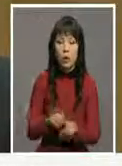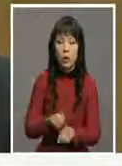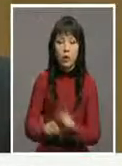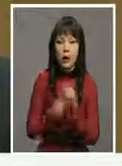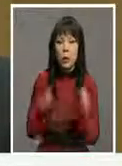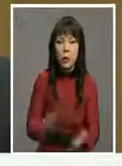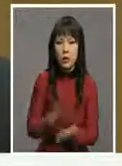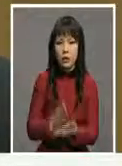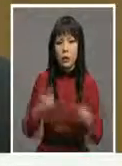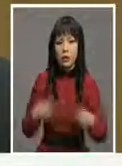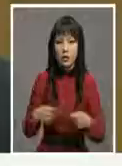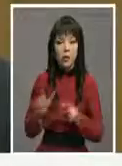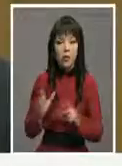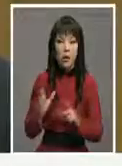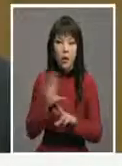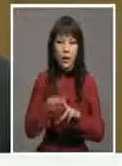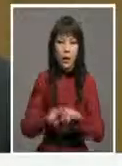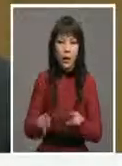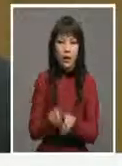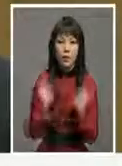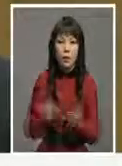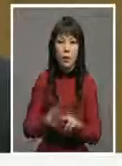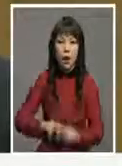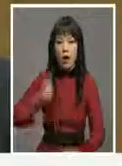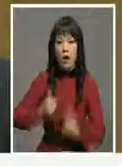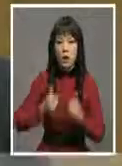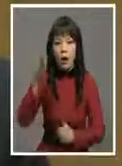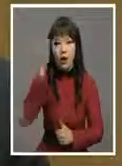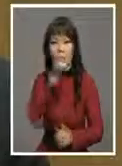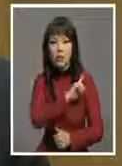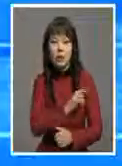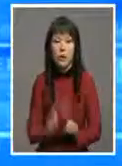ашылып, кәсіпкер өтімді өнім шығаруда. Ең бастысы бәсекеге қабілеттігі артты.